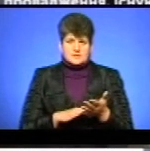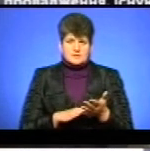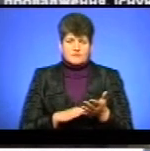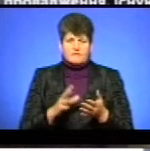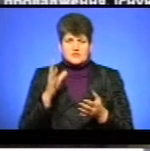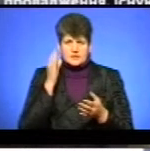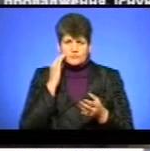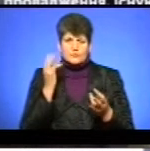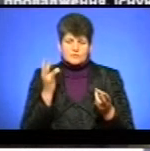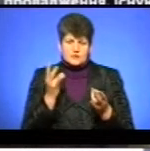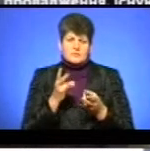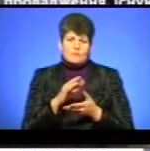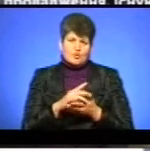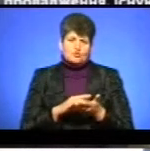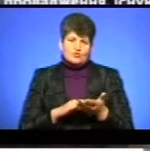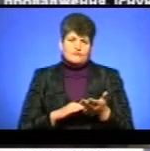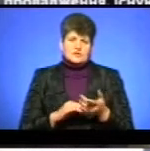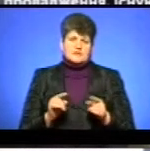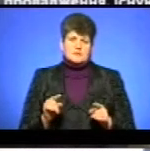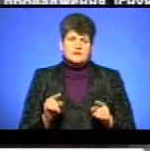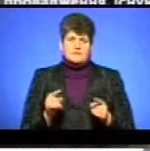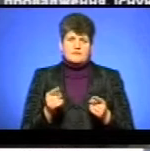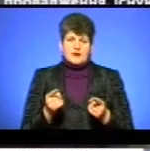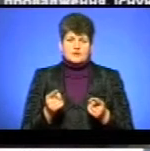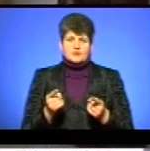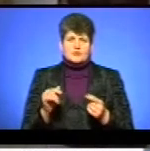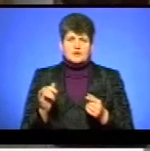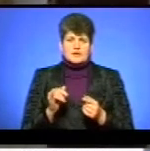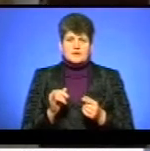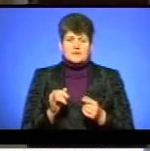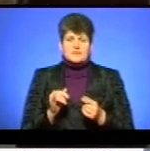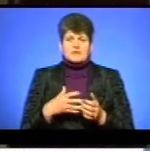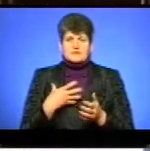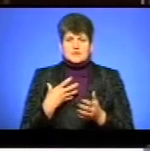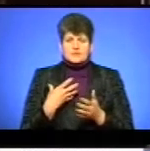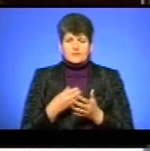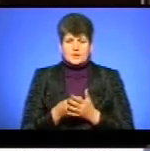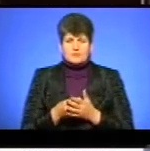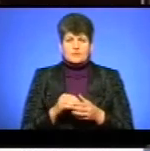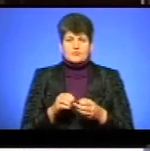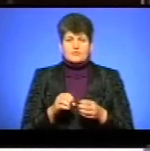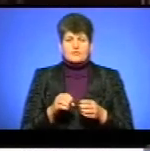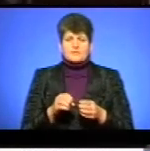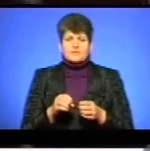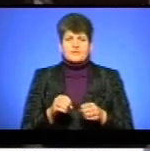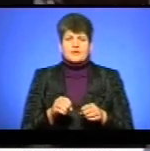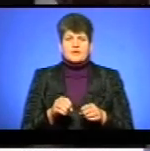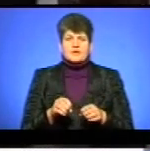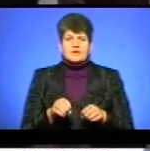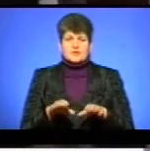вважає доцільним продовжити строк тримання Франєва під вартою на 2 місяці. У своєму вироку зазначив,